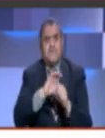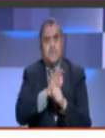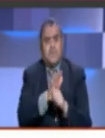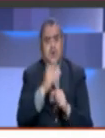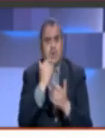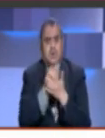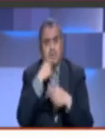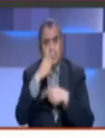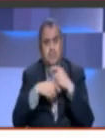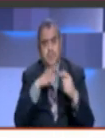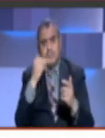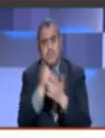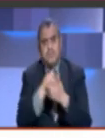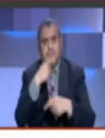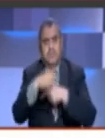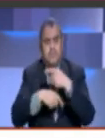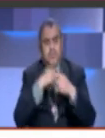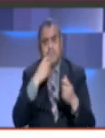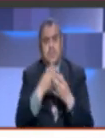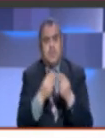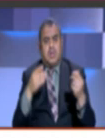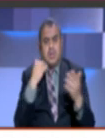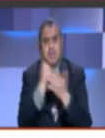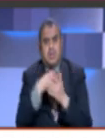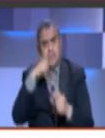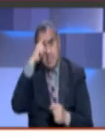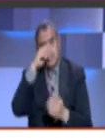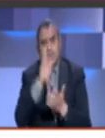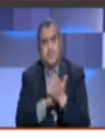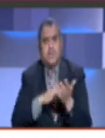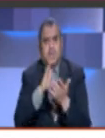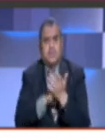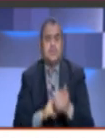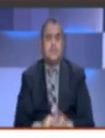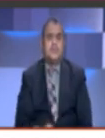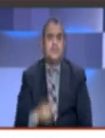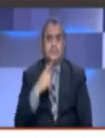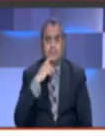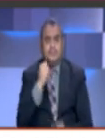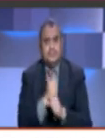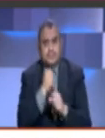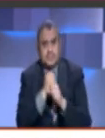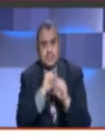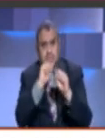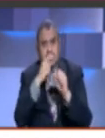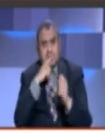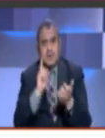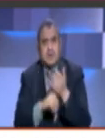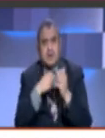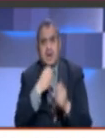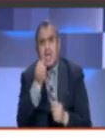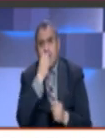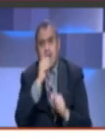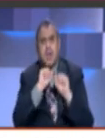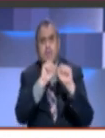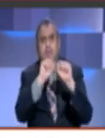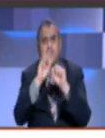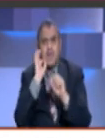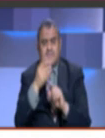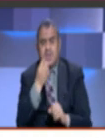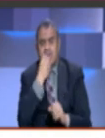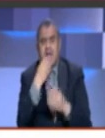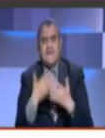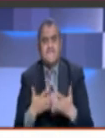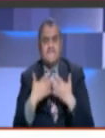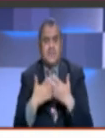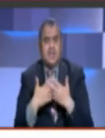كوفيد أو غيره بيكون أكثر حدة وأكثر شدة. اشتغل على المناعة يعني يا دكتور. بالظبط بالظبط،